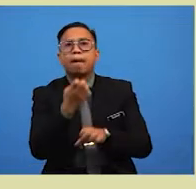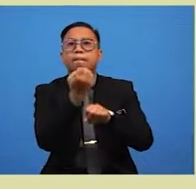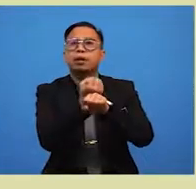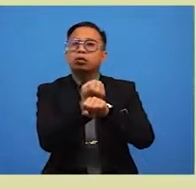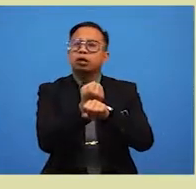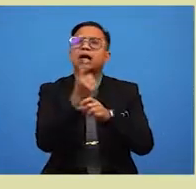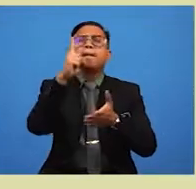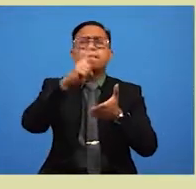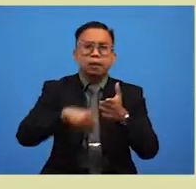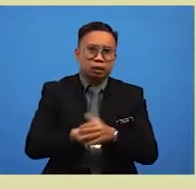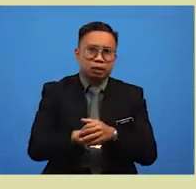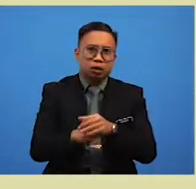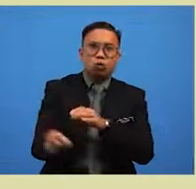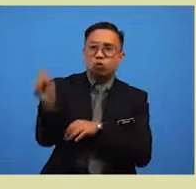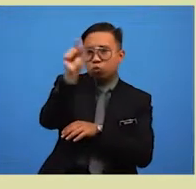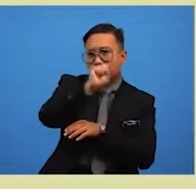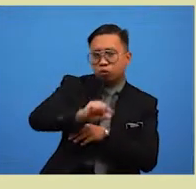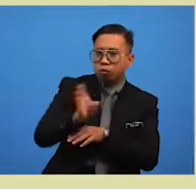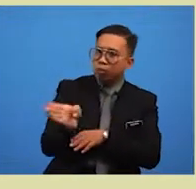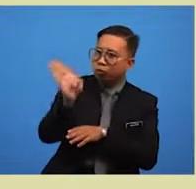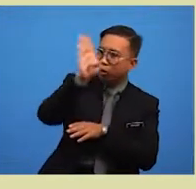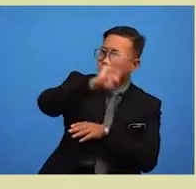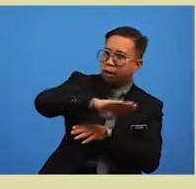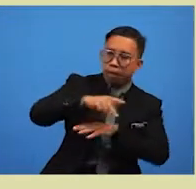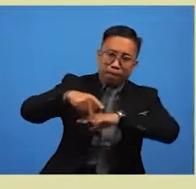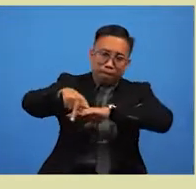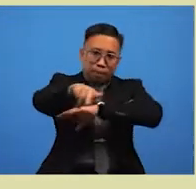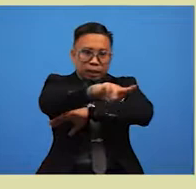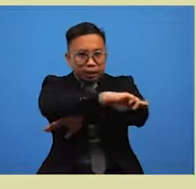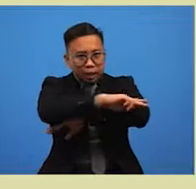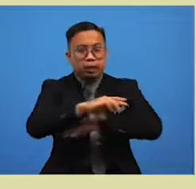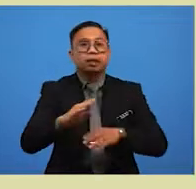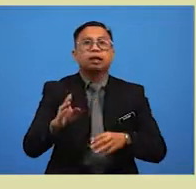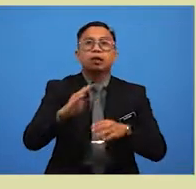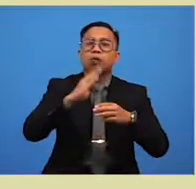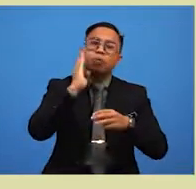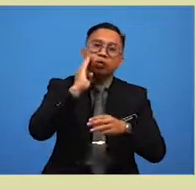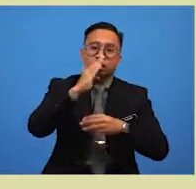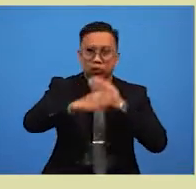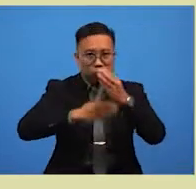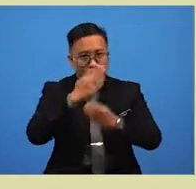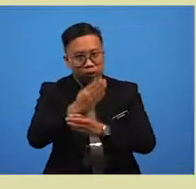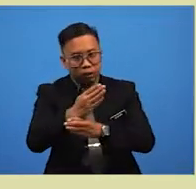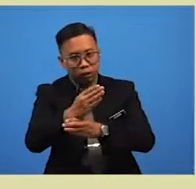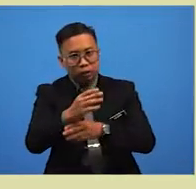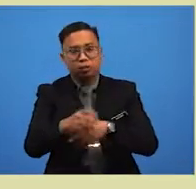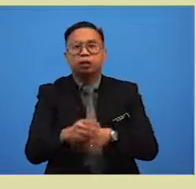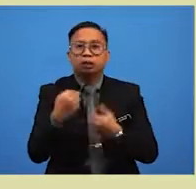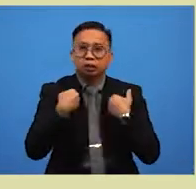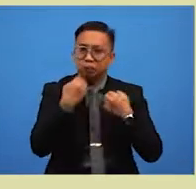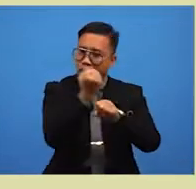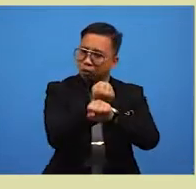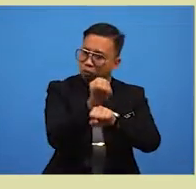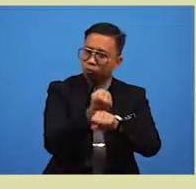Tahukah anda gunung, bukit, pantai atau permukaan bumi terdiri daripada batuan?